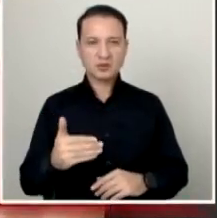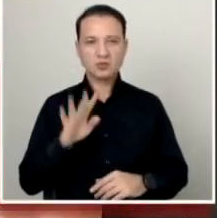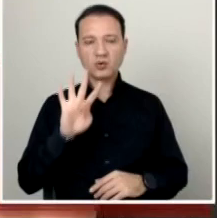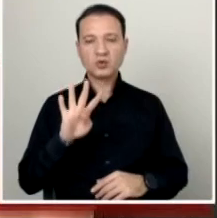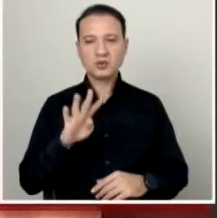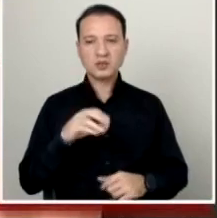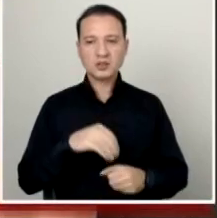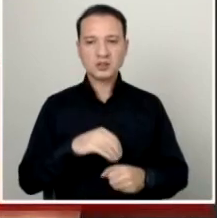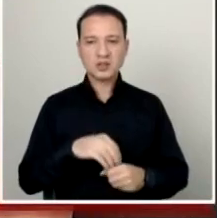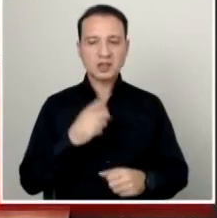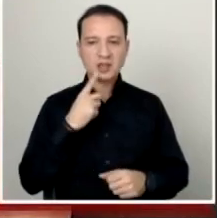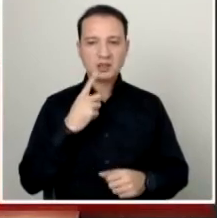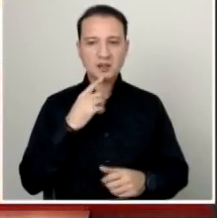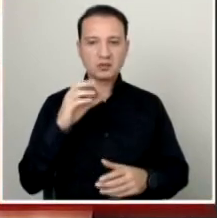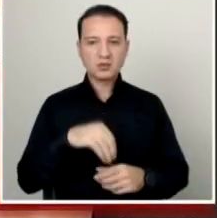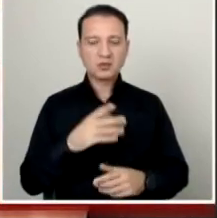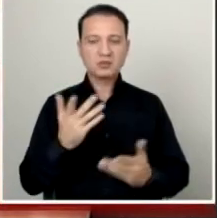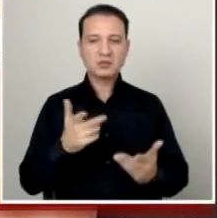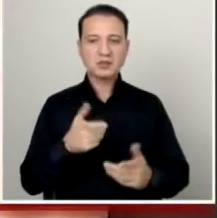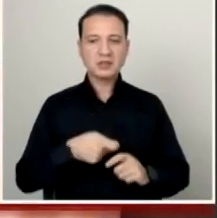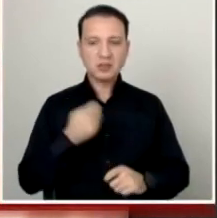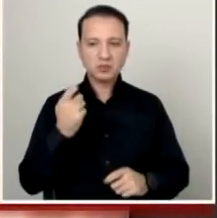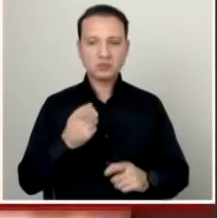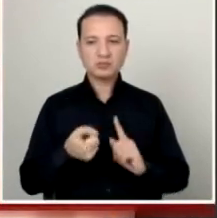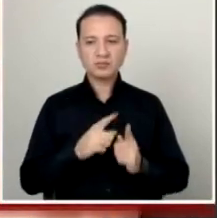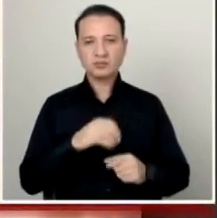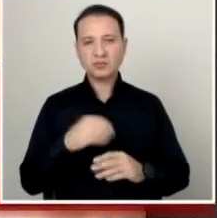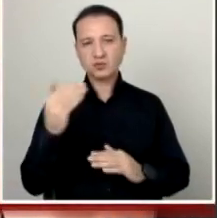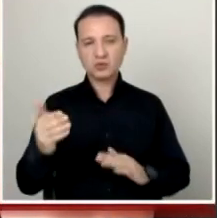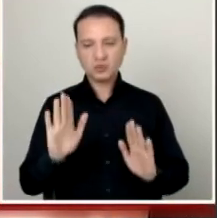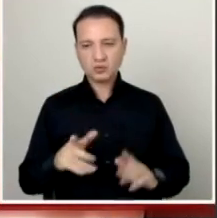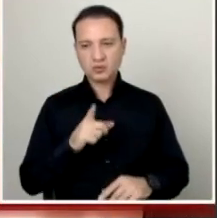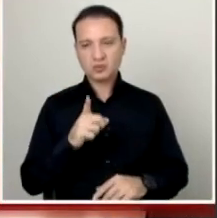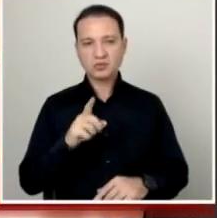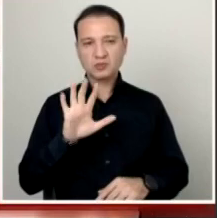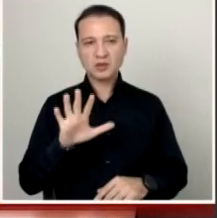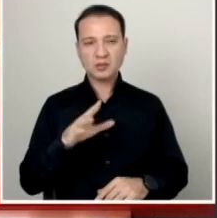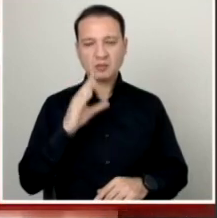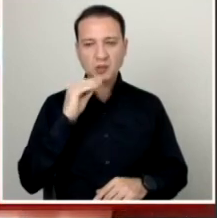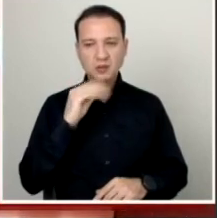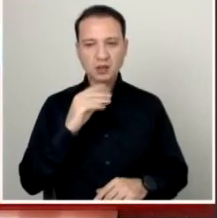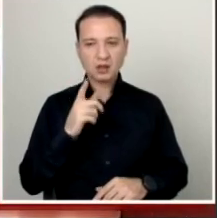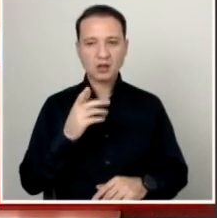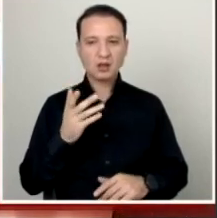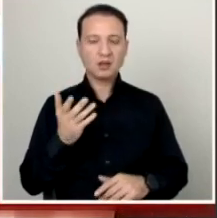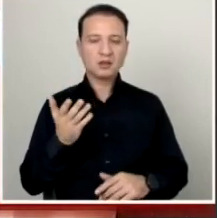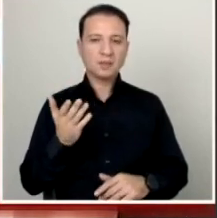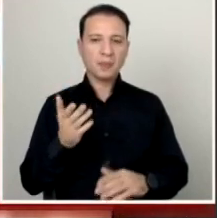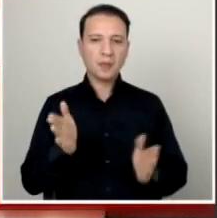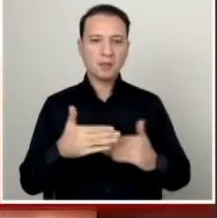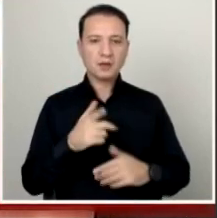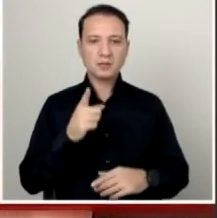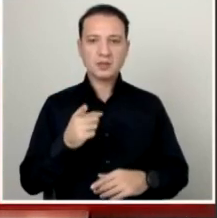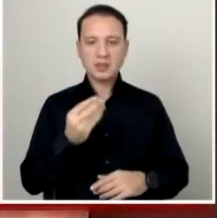İçine tatlandırıcı eklenmiş olan meşrubatlardan uzak durmak. 5- Pastane ve paketlenmiş